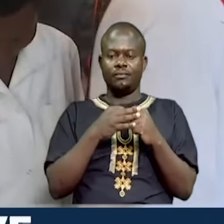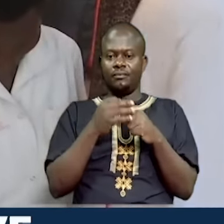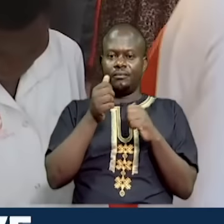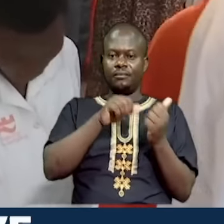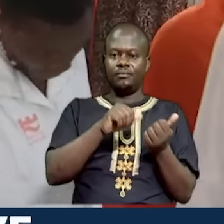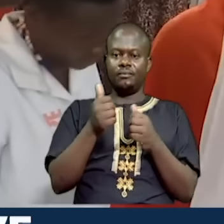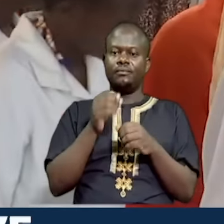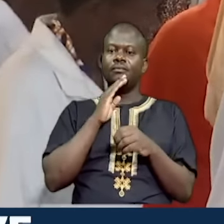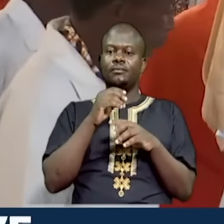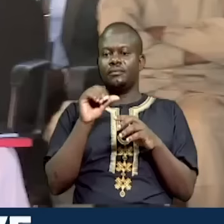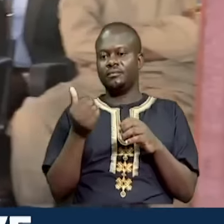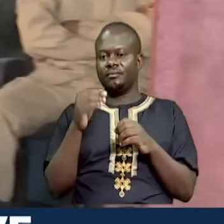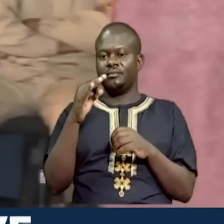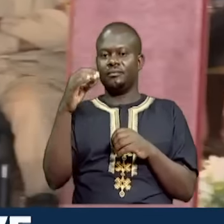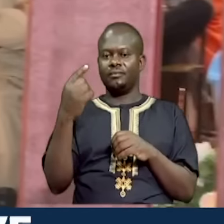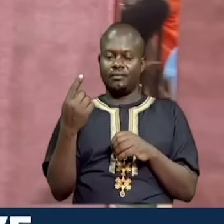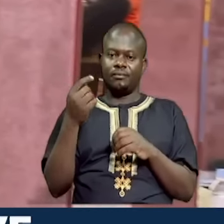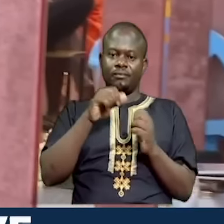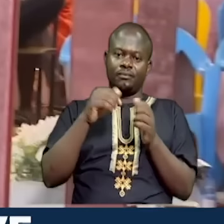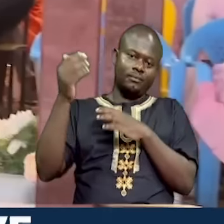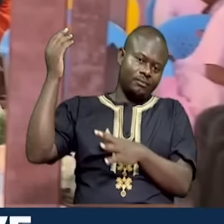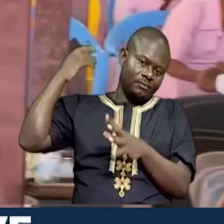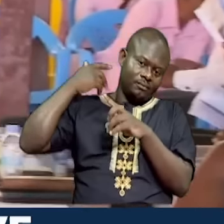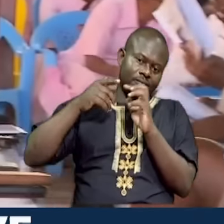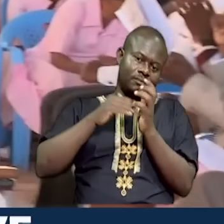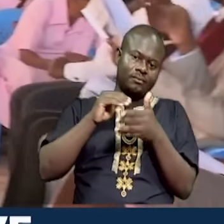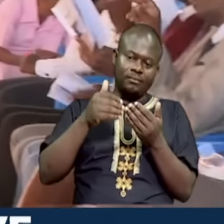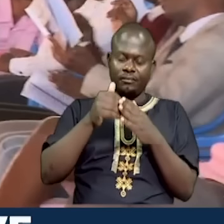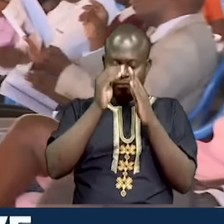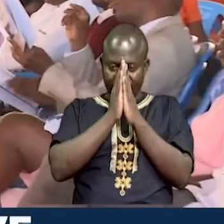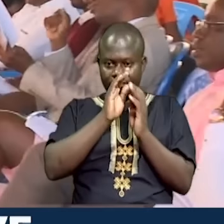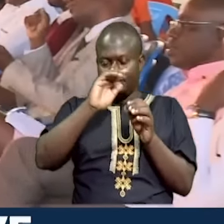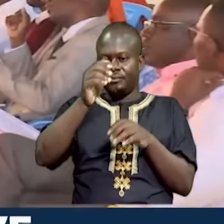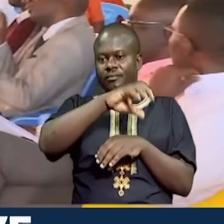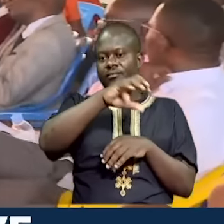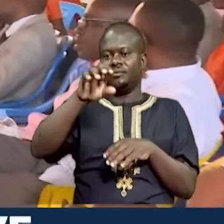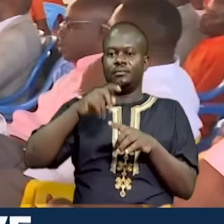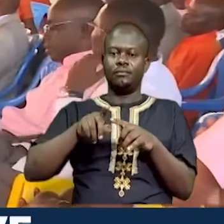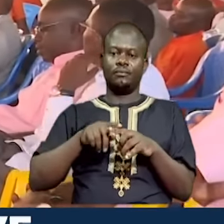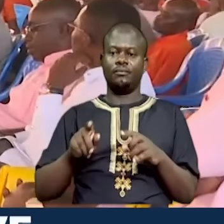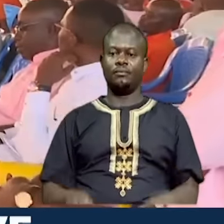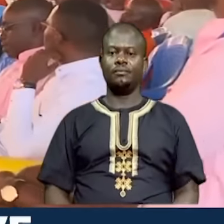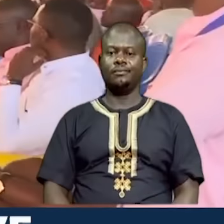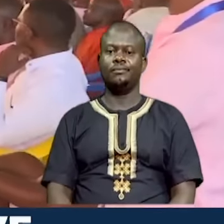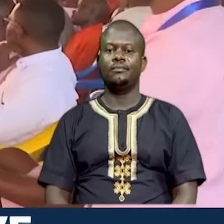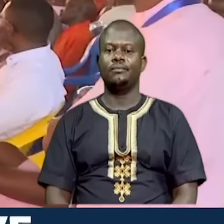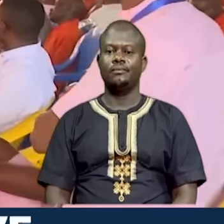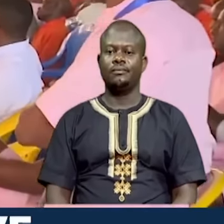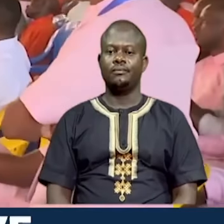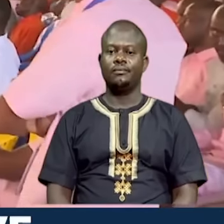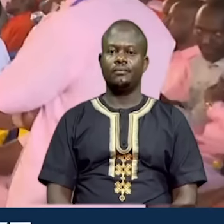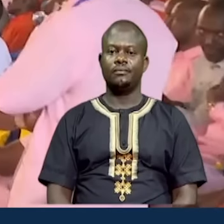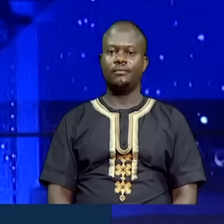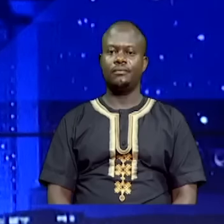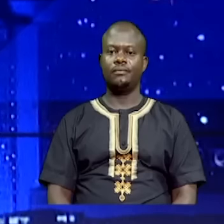iki cyumweru n'abandi 31 babatijwe kera ariko bakaba barasengeraga mu yandi matorero Jean Paul Maniraho i